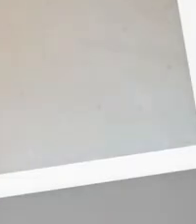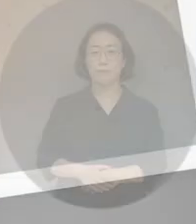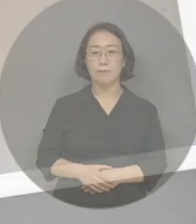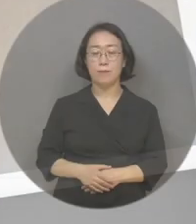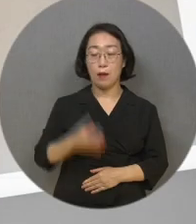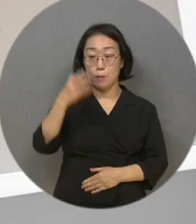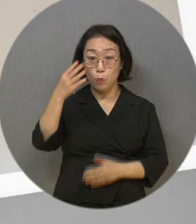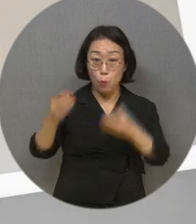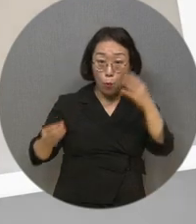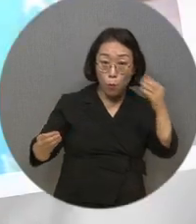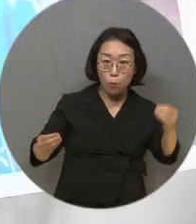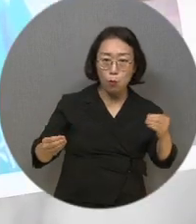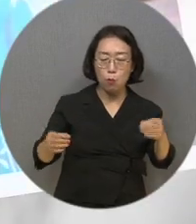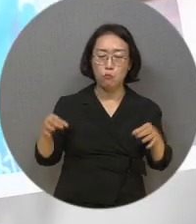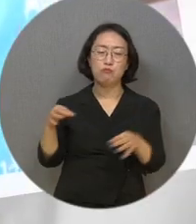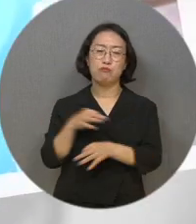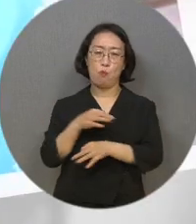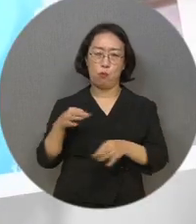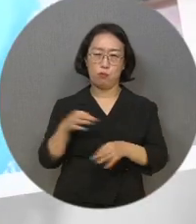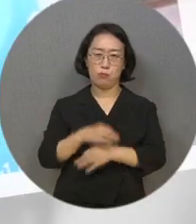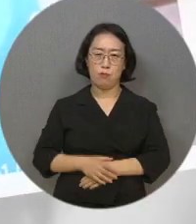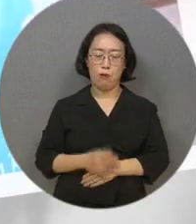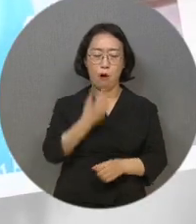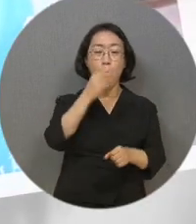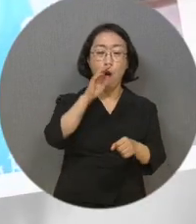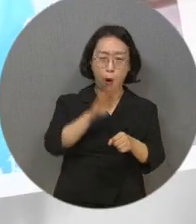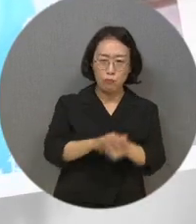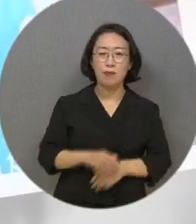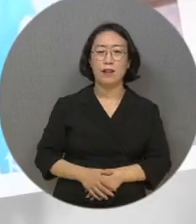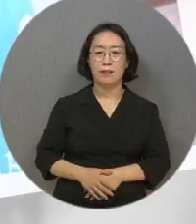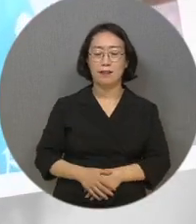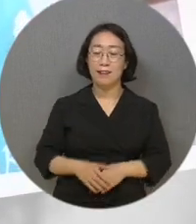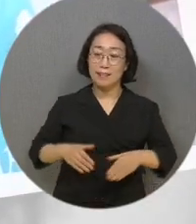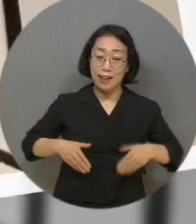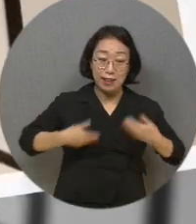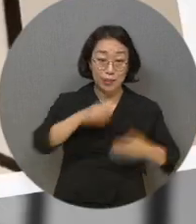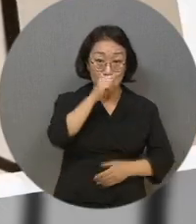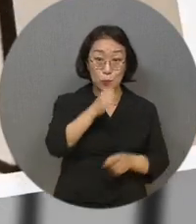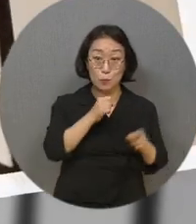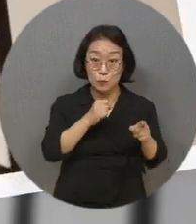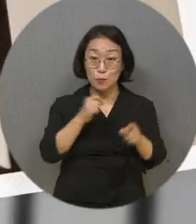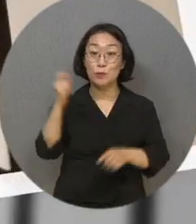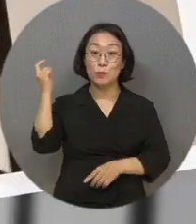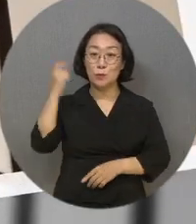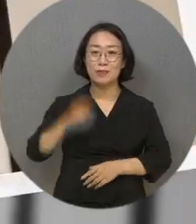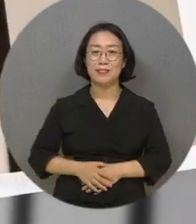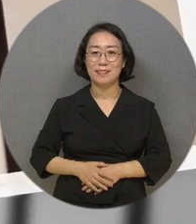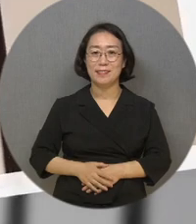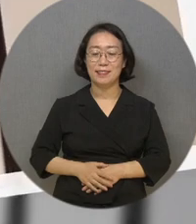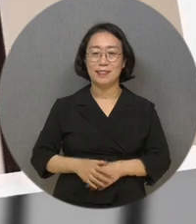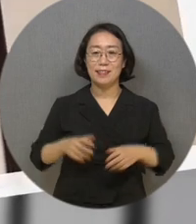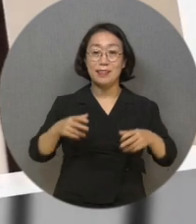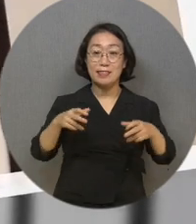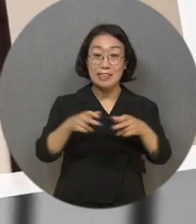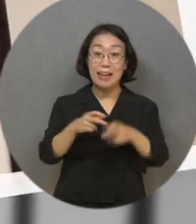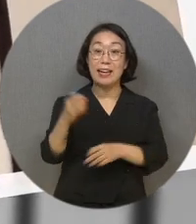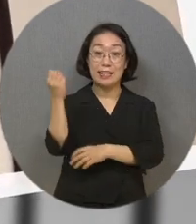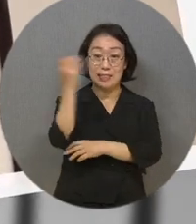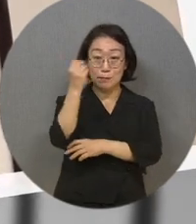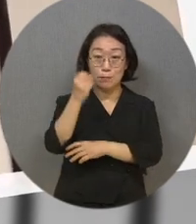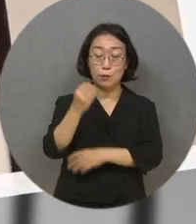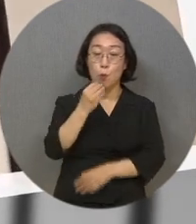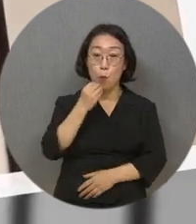우리 주변에서 일어나는 불공정한 사례부터 억울한 사연, 따뜻한 미담까지 장애인신문과 웰페어